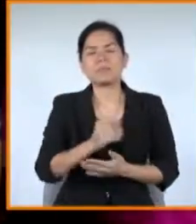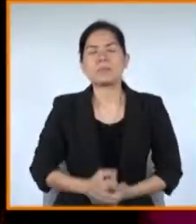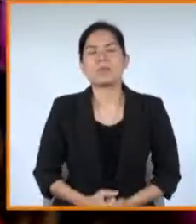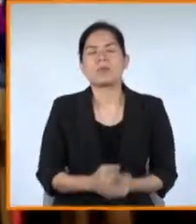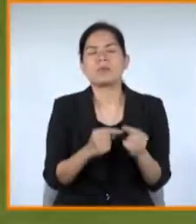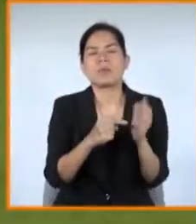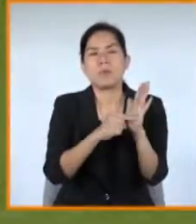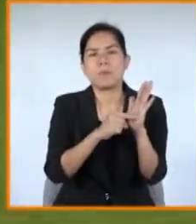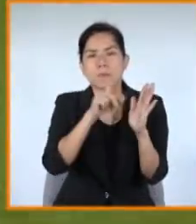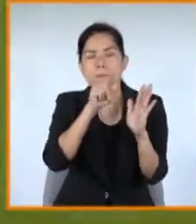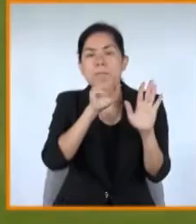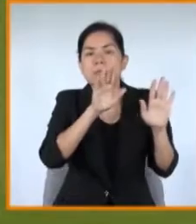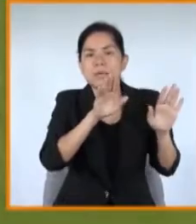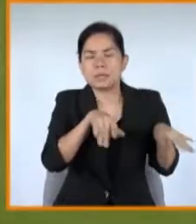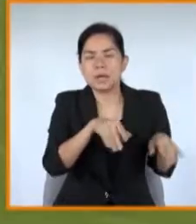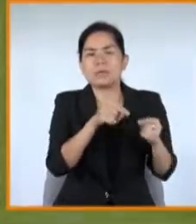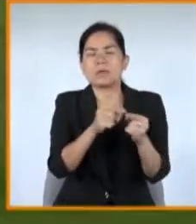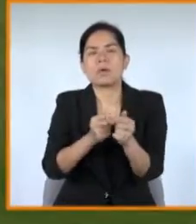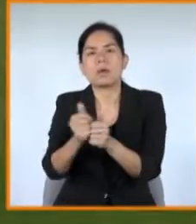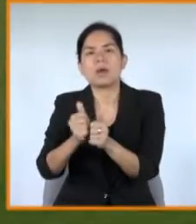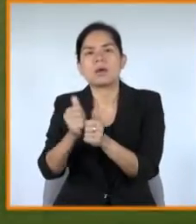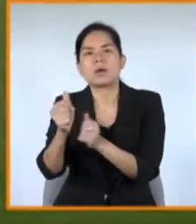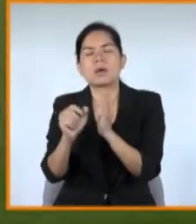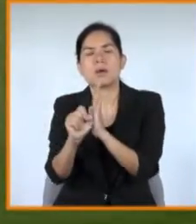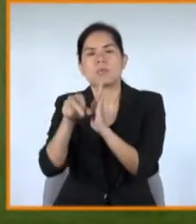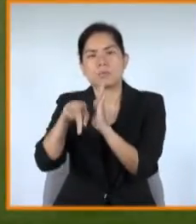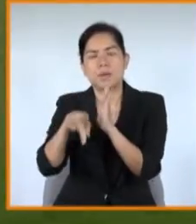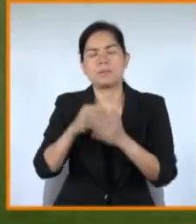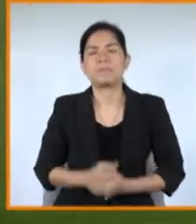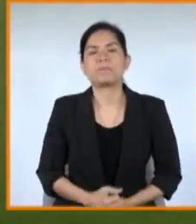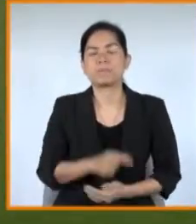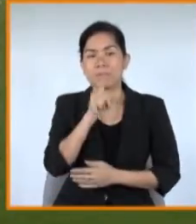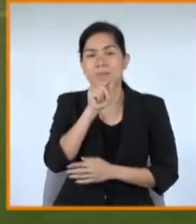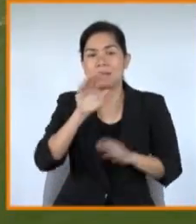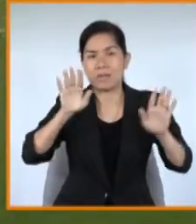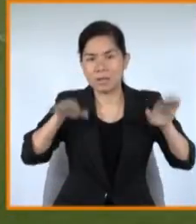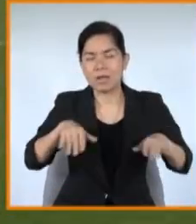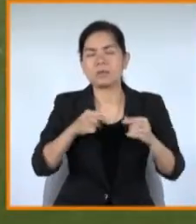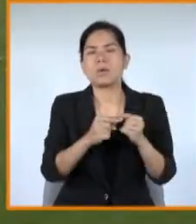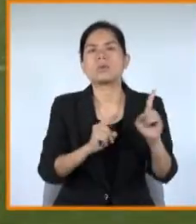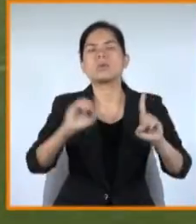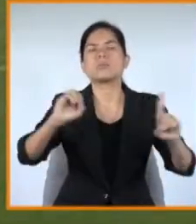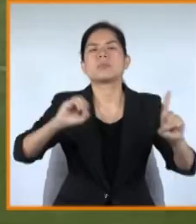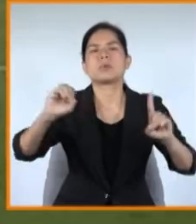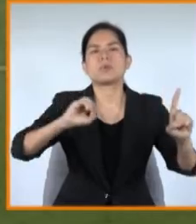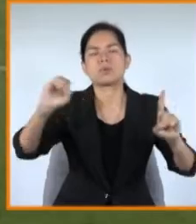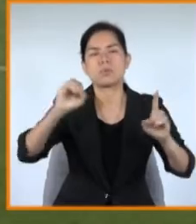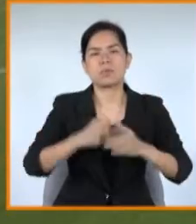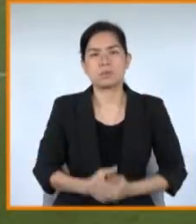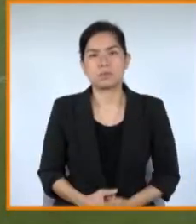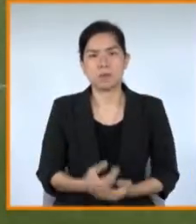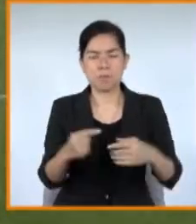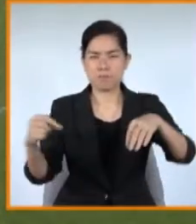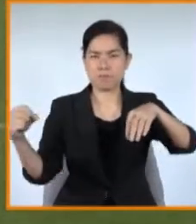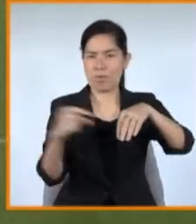พรรณบุรี FC ไปแบบสุดมัน3-2นะครับเริ่มเกมมาชัยนาทขึ้นนำก่อน1-0นะครับนาทีที่16จากการแตะจังหวะหนึ่งแล้วก็ยิงเข้าไปอ